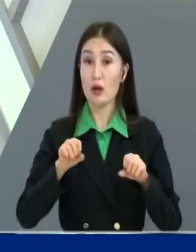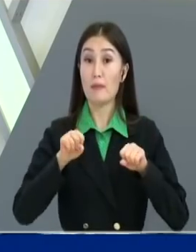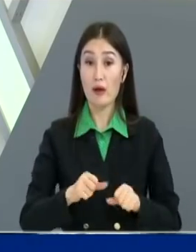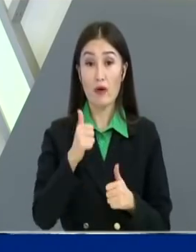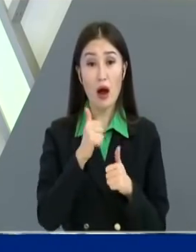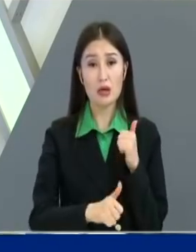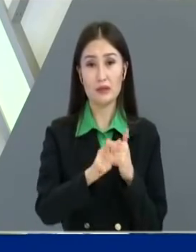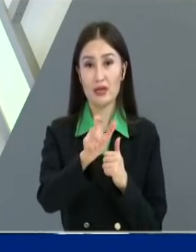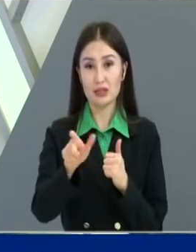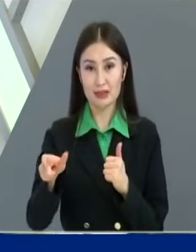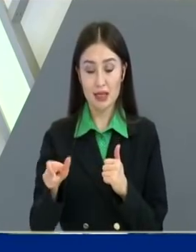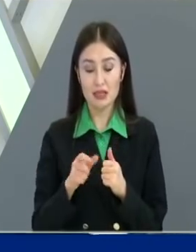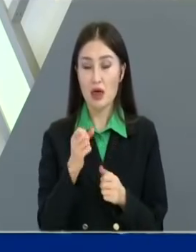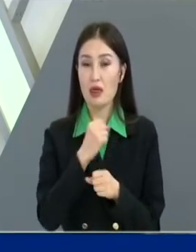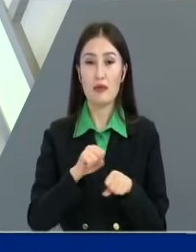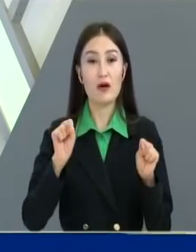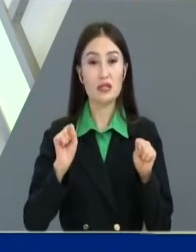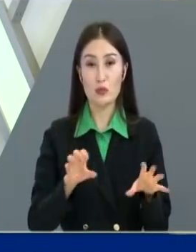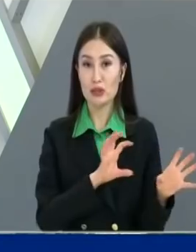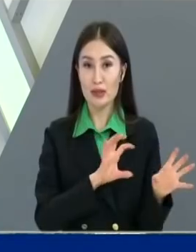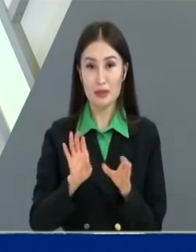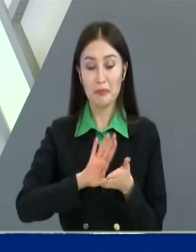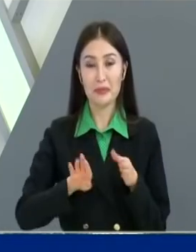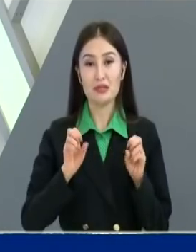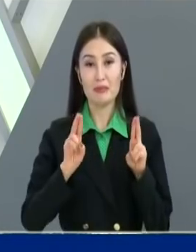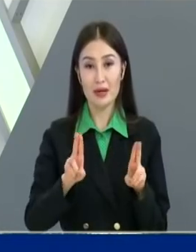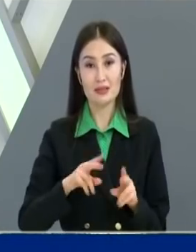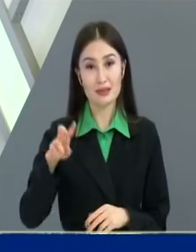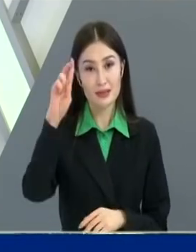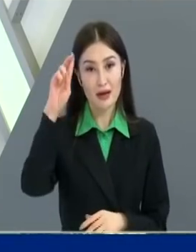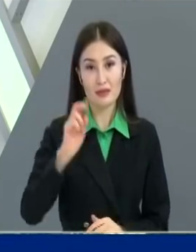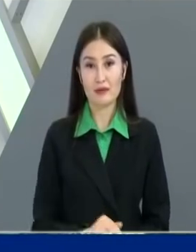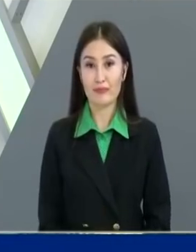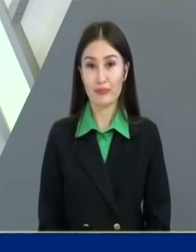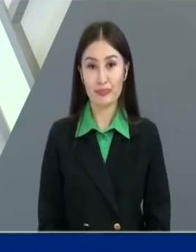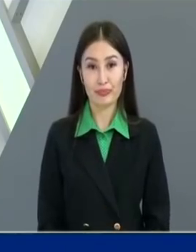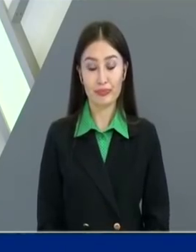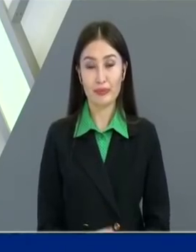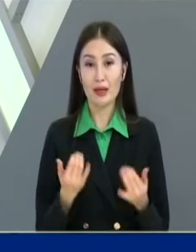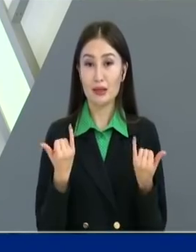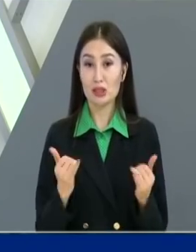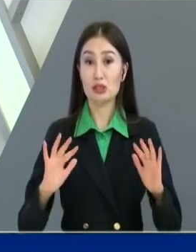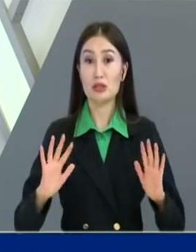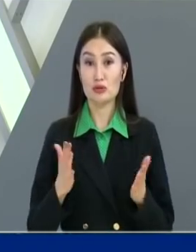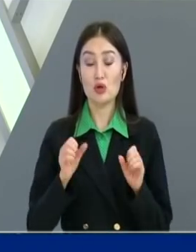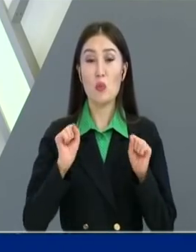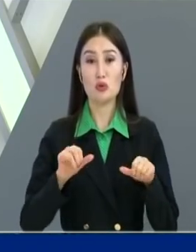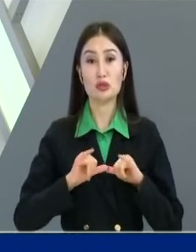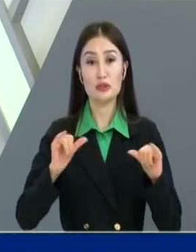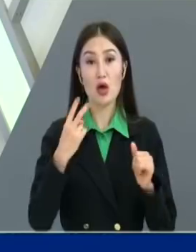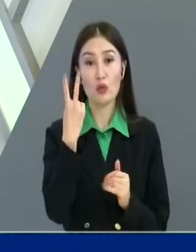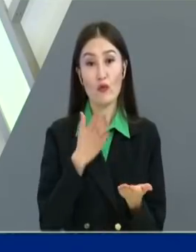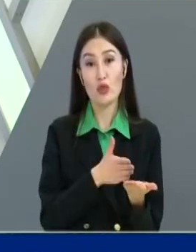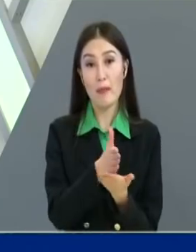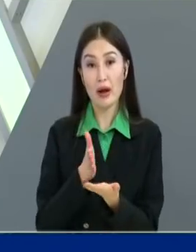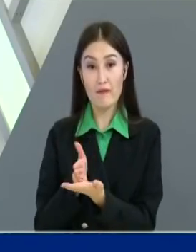каждого кыргызстанца, невозможно обеспечить безопасность страны. Нынешняя ситуация может развиваться в двух